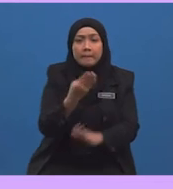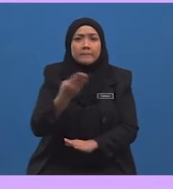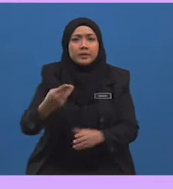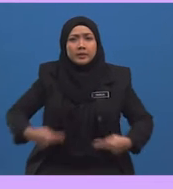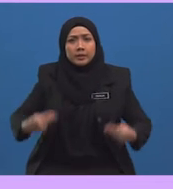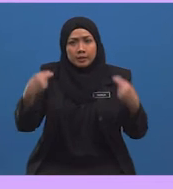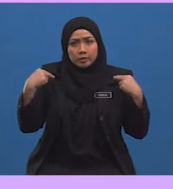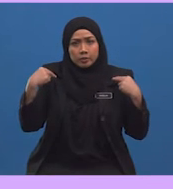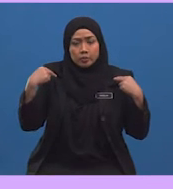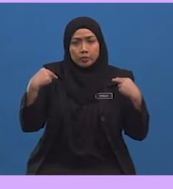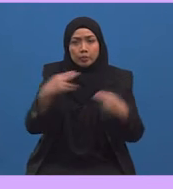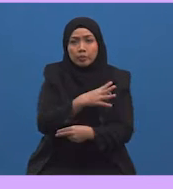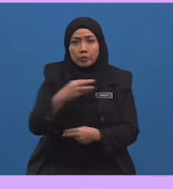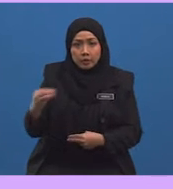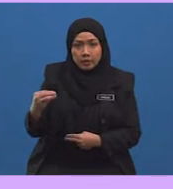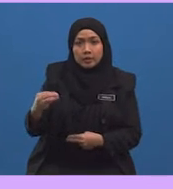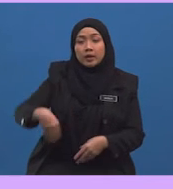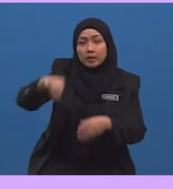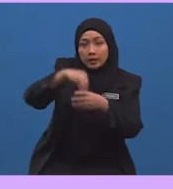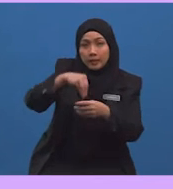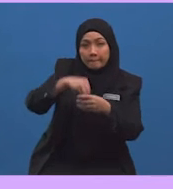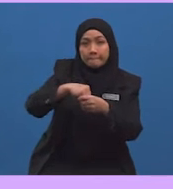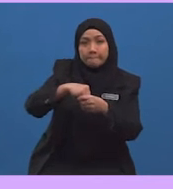dan kita karbon dalam ekosistem.